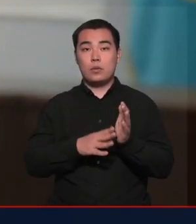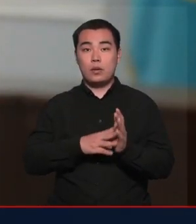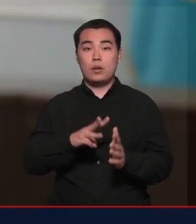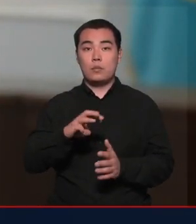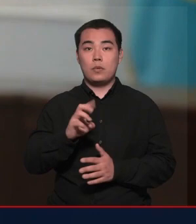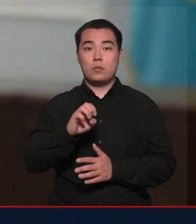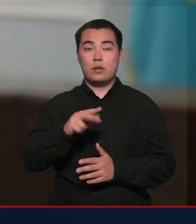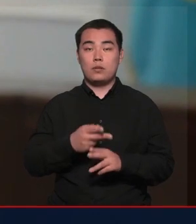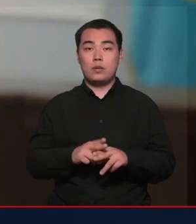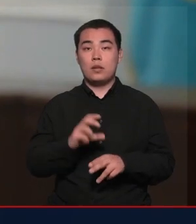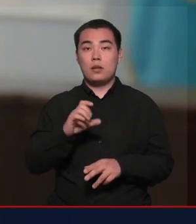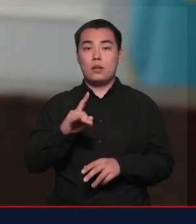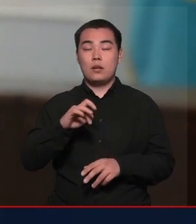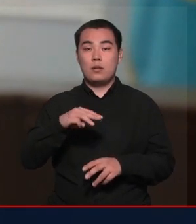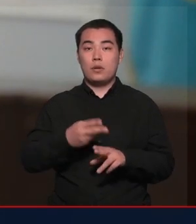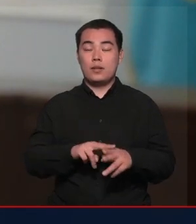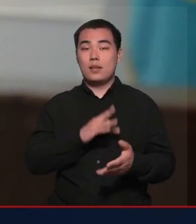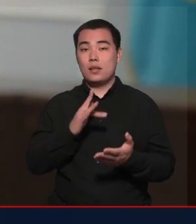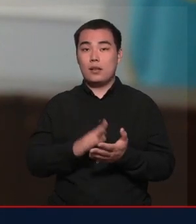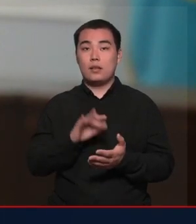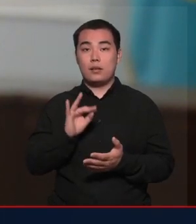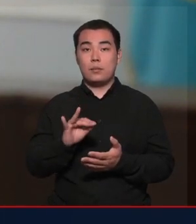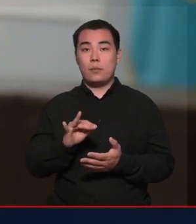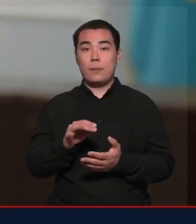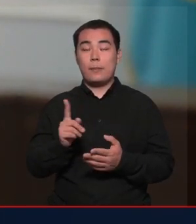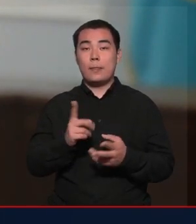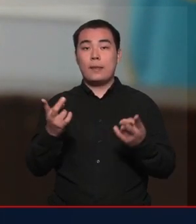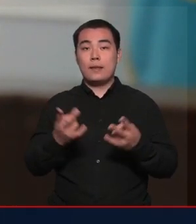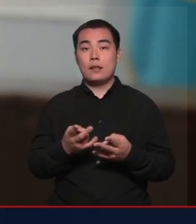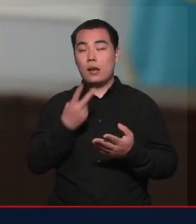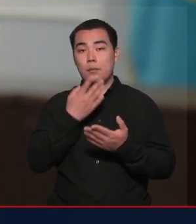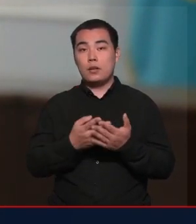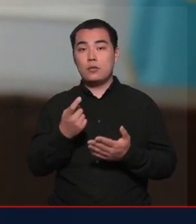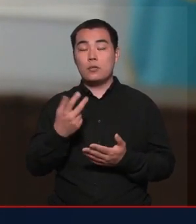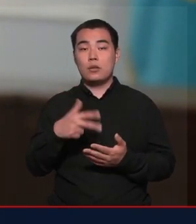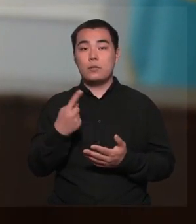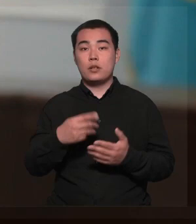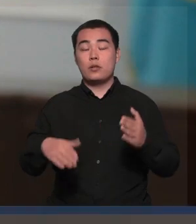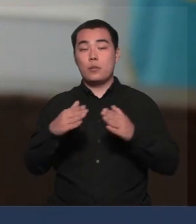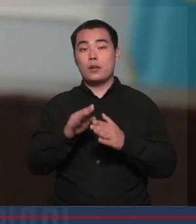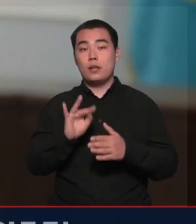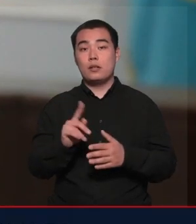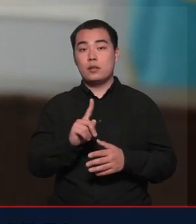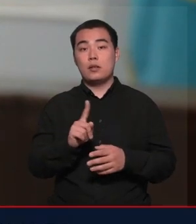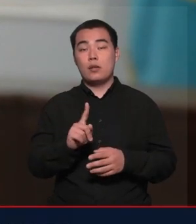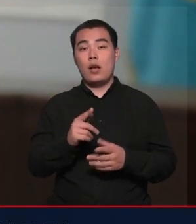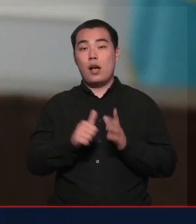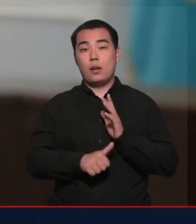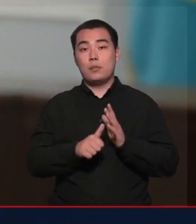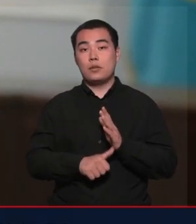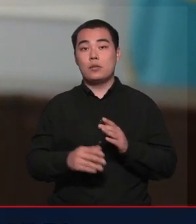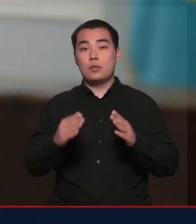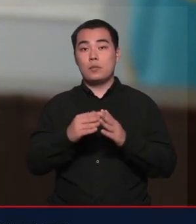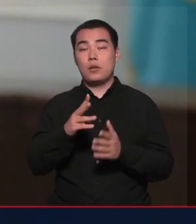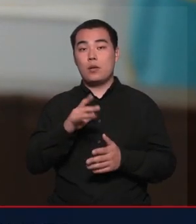қоржын ауылы, Сырым ауданында 104 үй, Теректі ауданында 31 үй, және Бөрлі ауданында 60 үйдің құрылысы жүріп